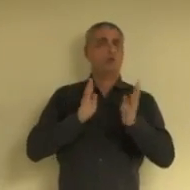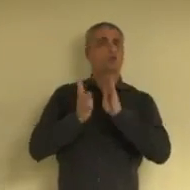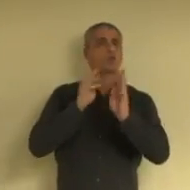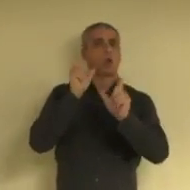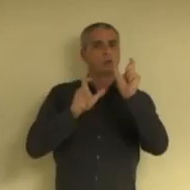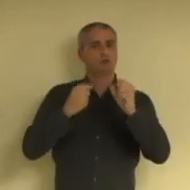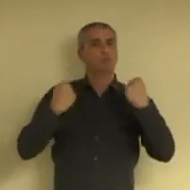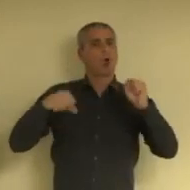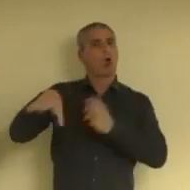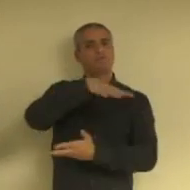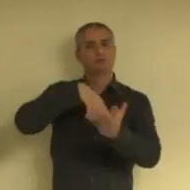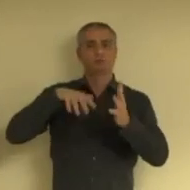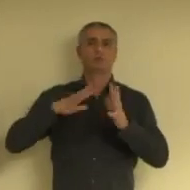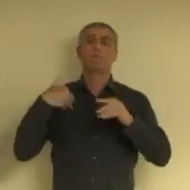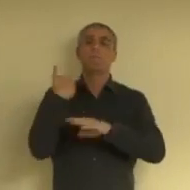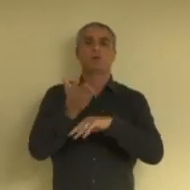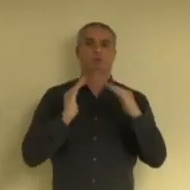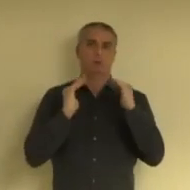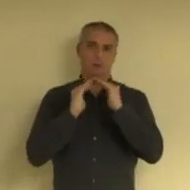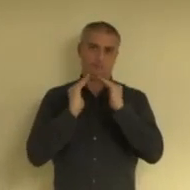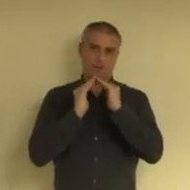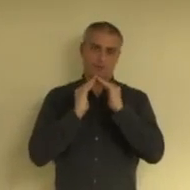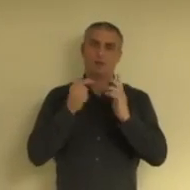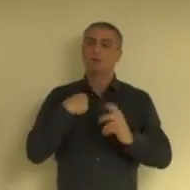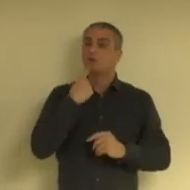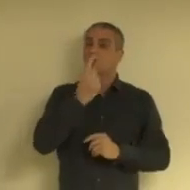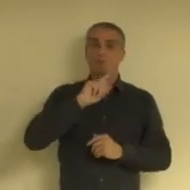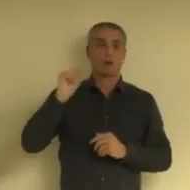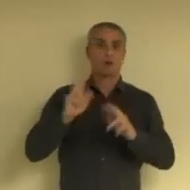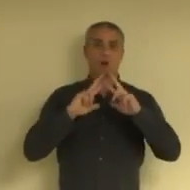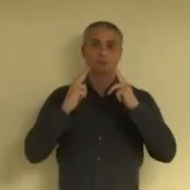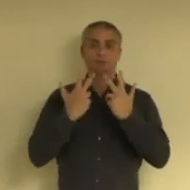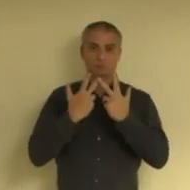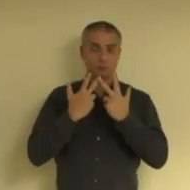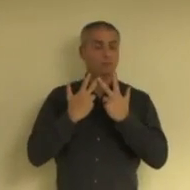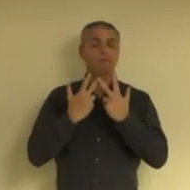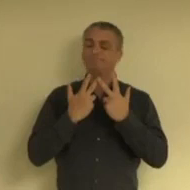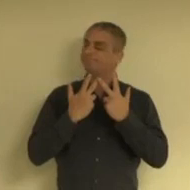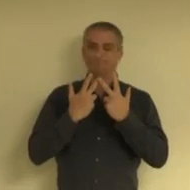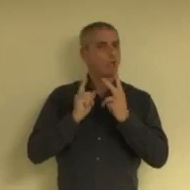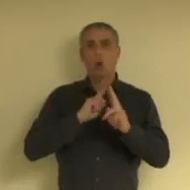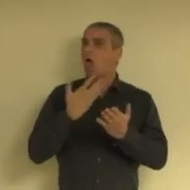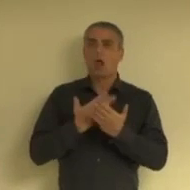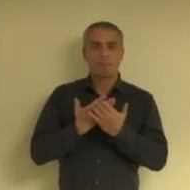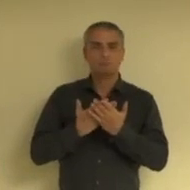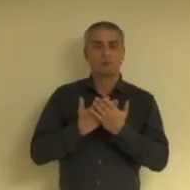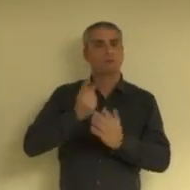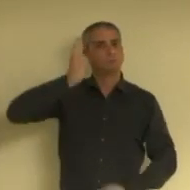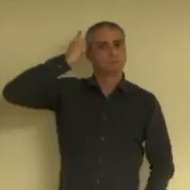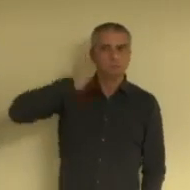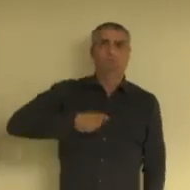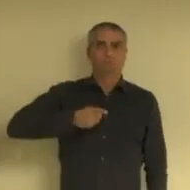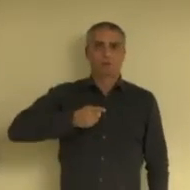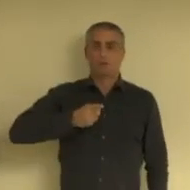התנועה של האנשים מחוץ למרחב הביתי. אנחנו אומרים לציבור, הפעם לא בהמלצה, אלא ממש